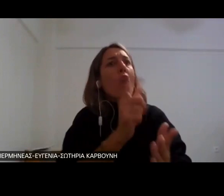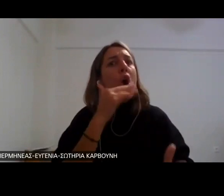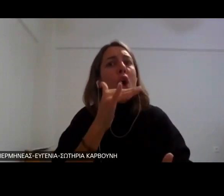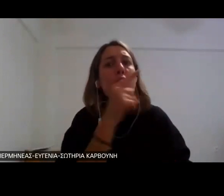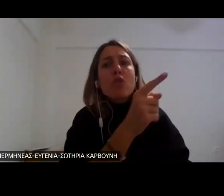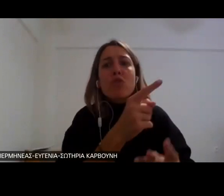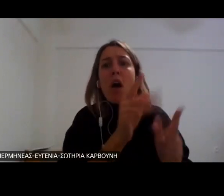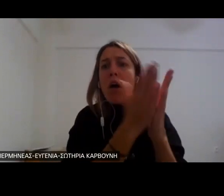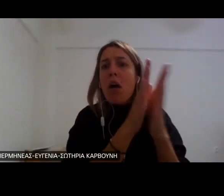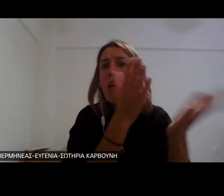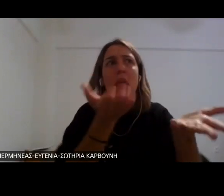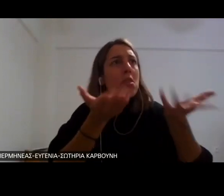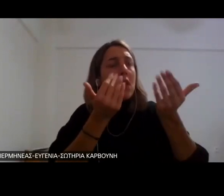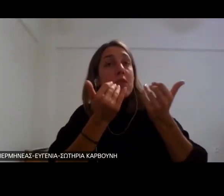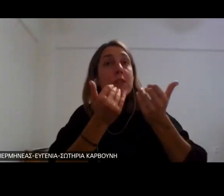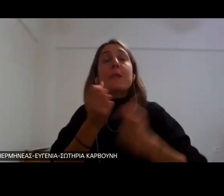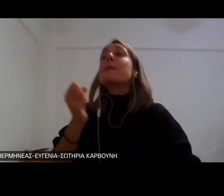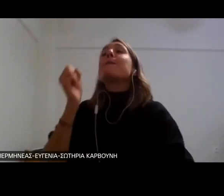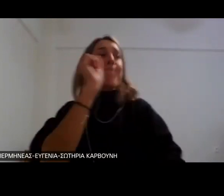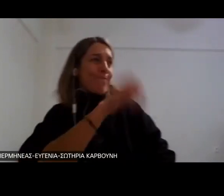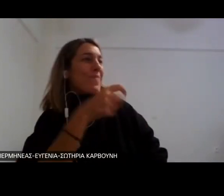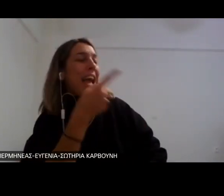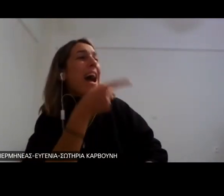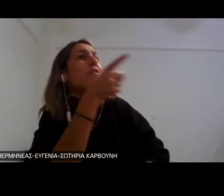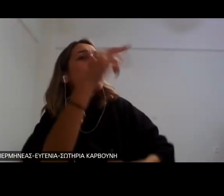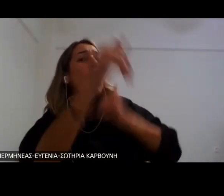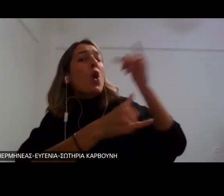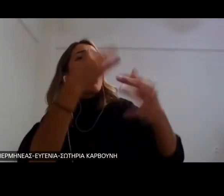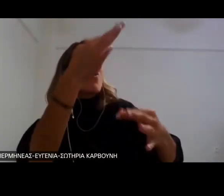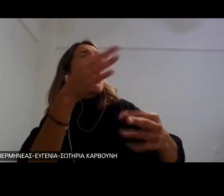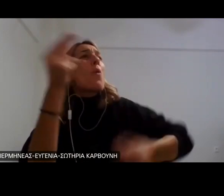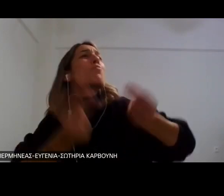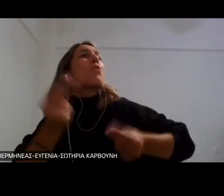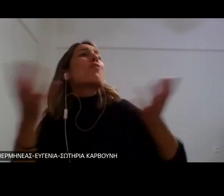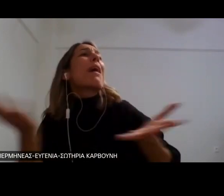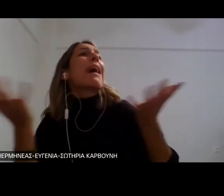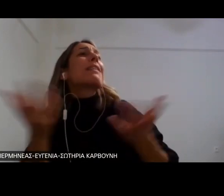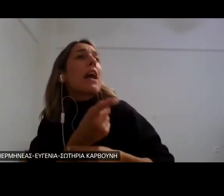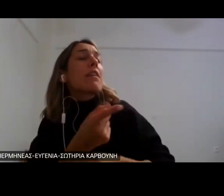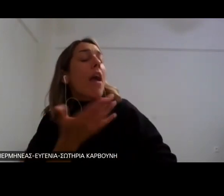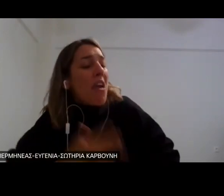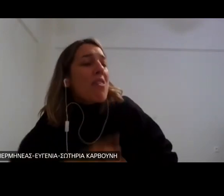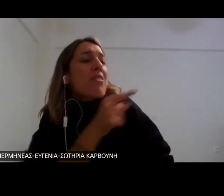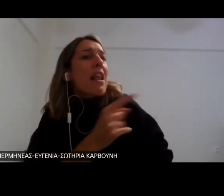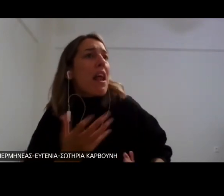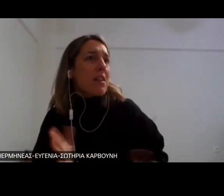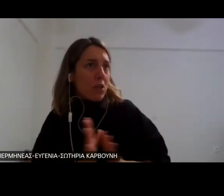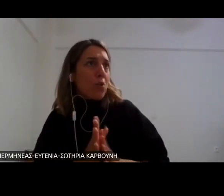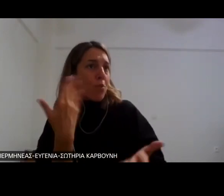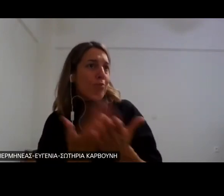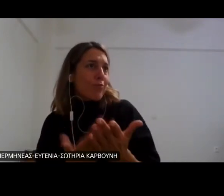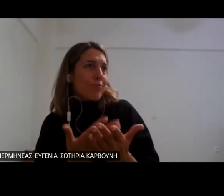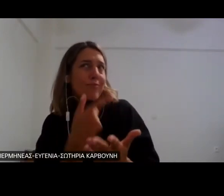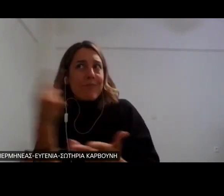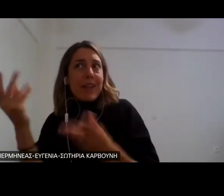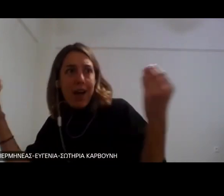το site τους, γιατί το έψαχνα και εγώ πρόσφατα και δεν το έβρισκα. Ήθελα να επιβεβαιώσω κάποια πράγματα. Κοιτάξτε, υπάρχουν κάποια πράγματα που